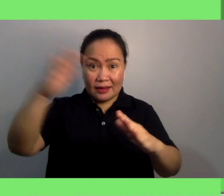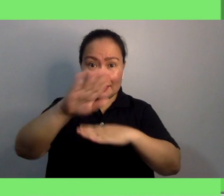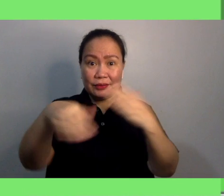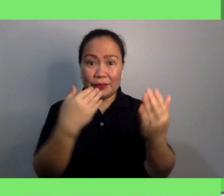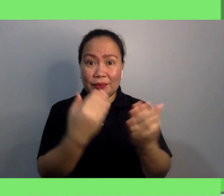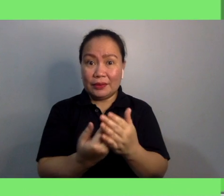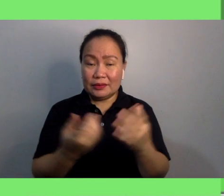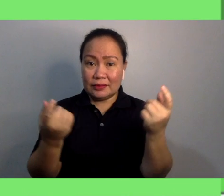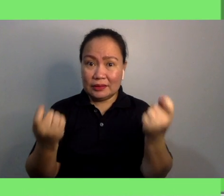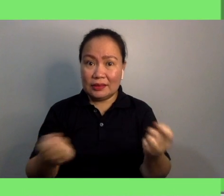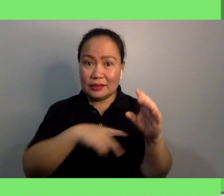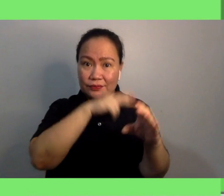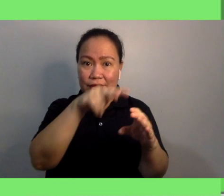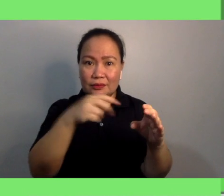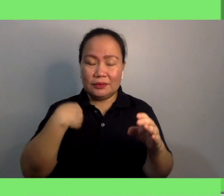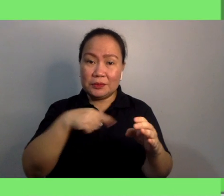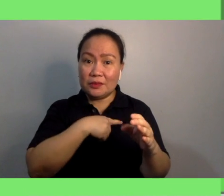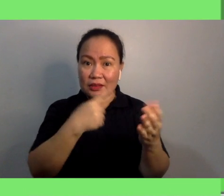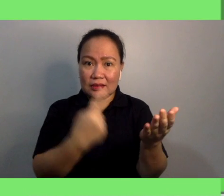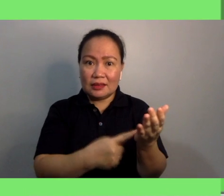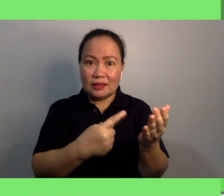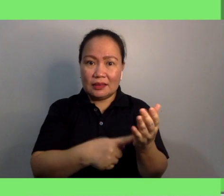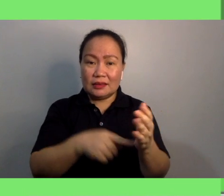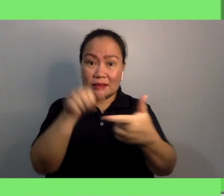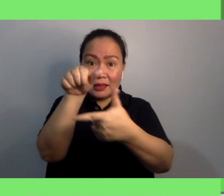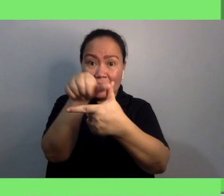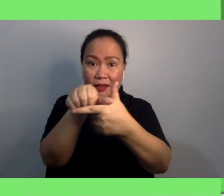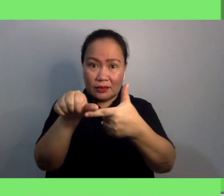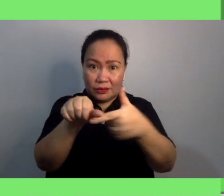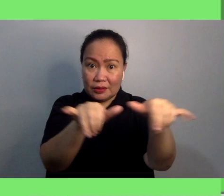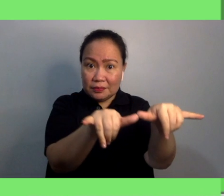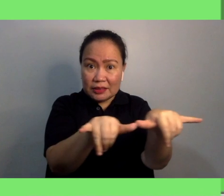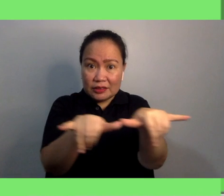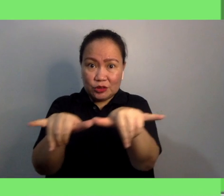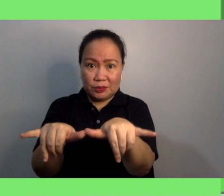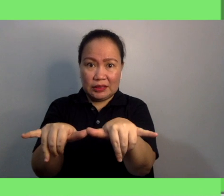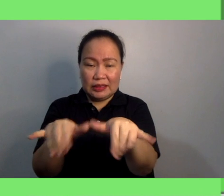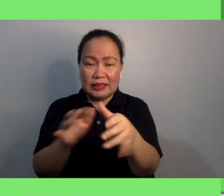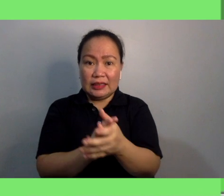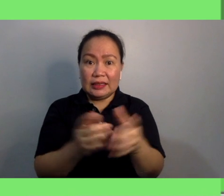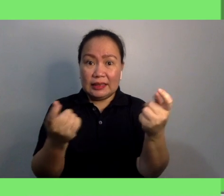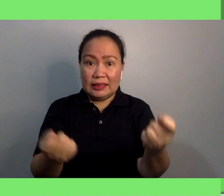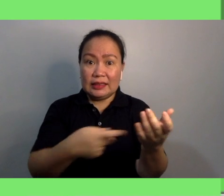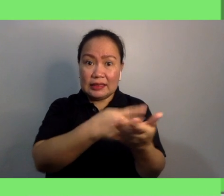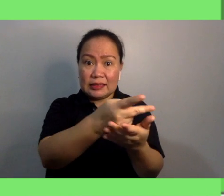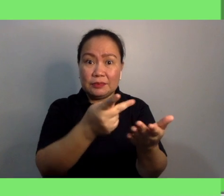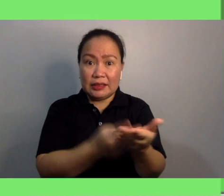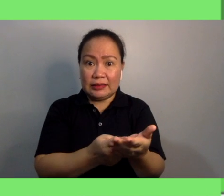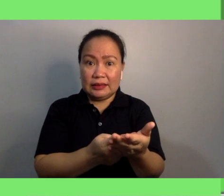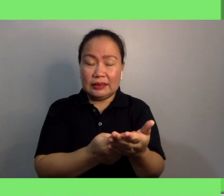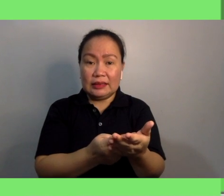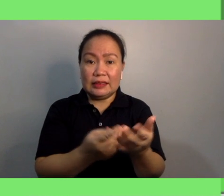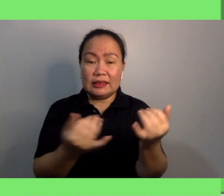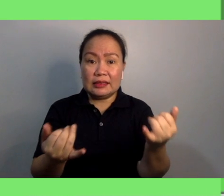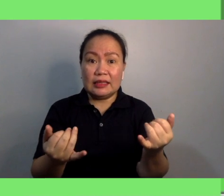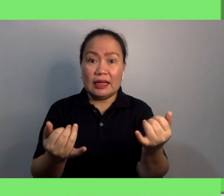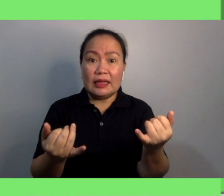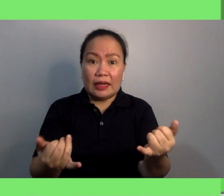Hi mga kawangmat, in this video we will discuss angle measurement. So, etong part na to, ito po yung part 2 kung